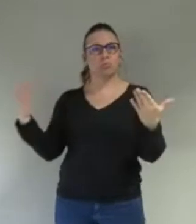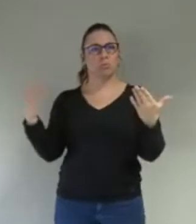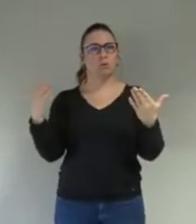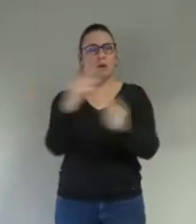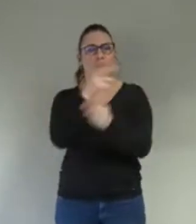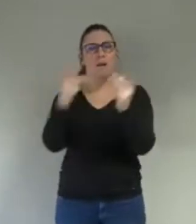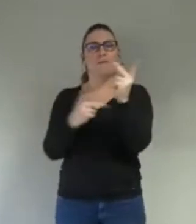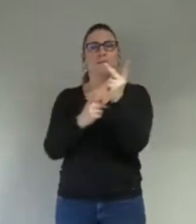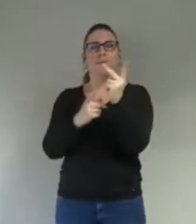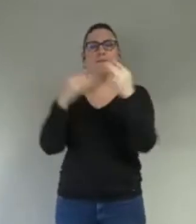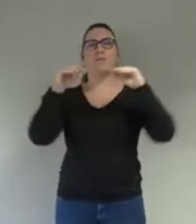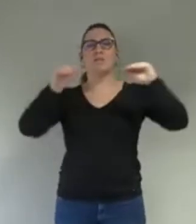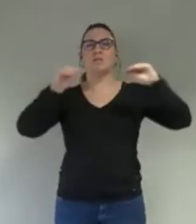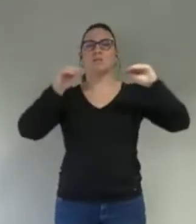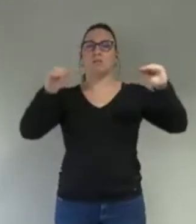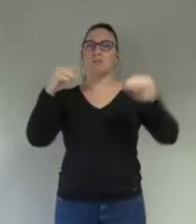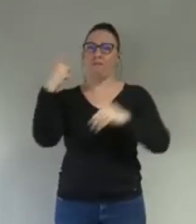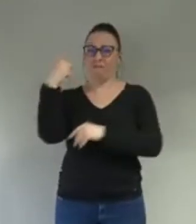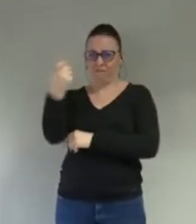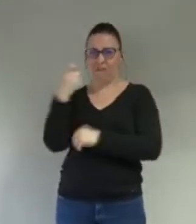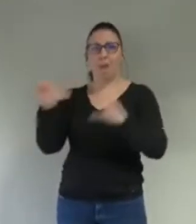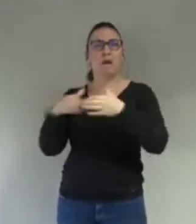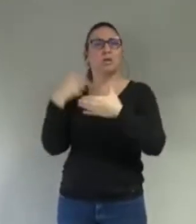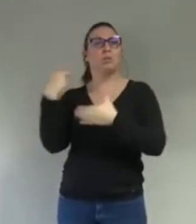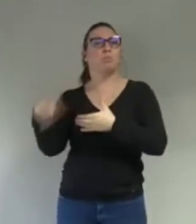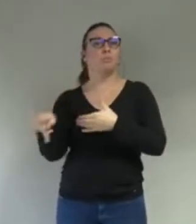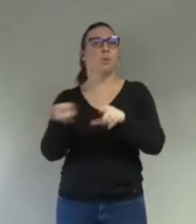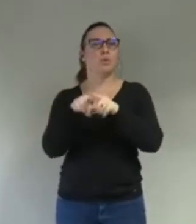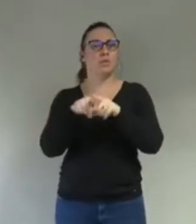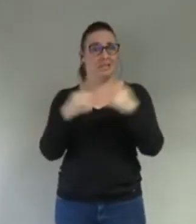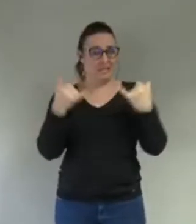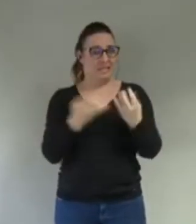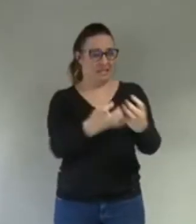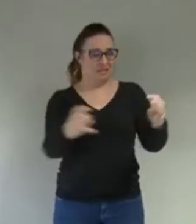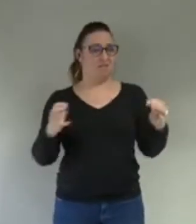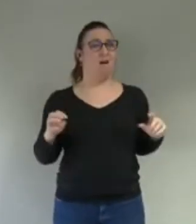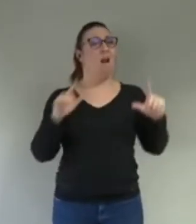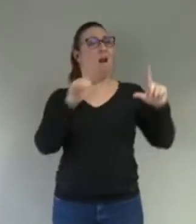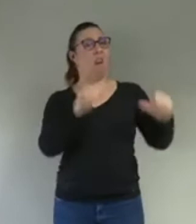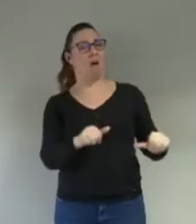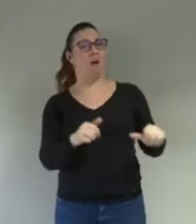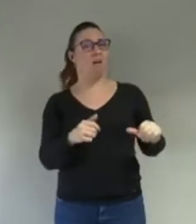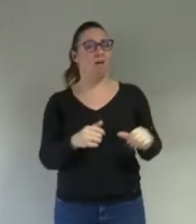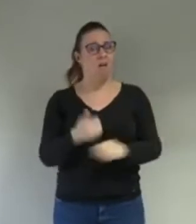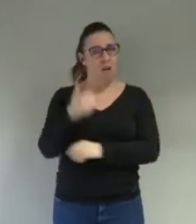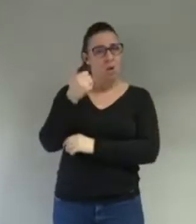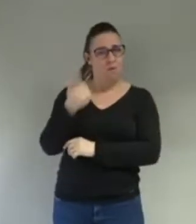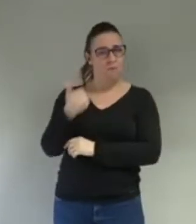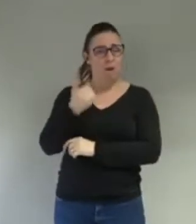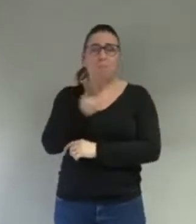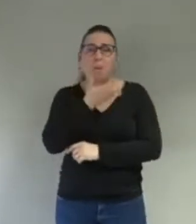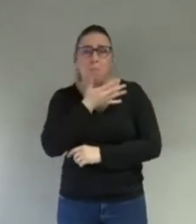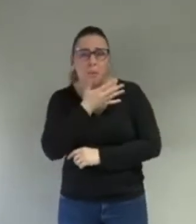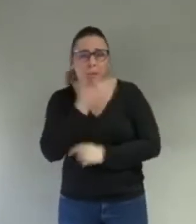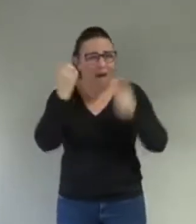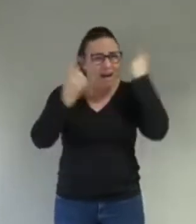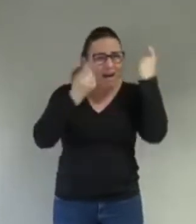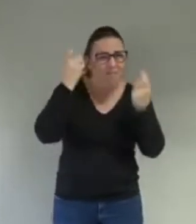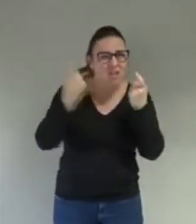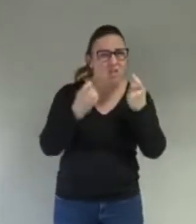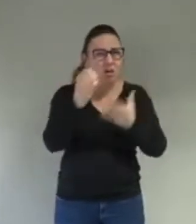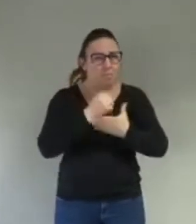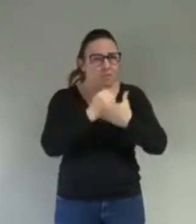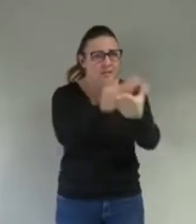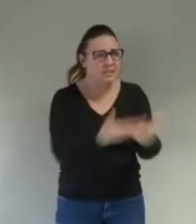vice-présidente au commerce est issue de votre majorité et siège avec nous dans cette assemblée. Et vous avez été incapable de penser à la situation de